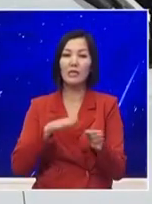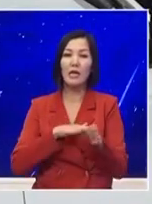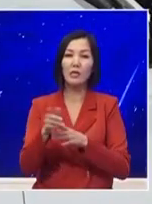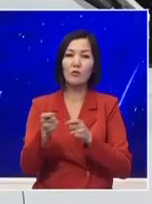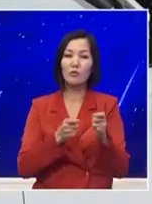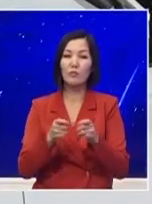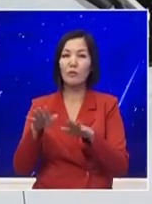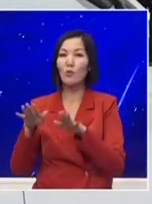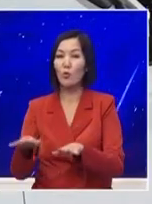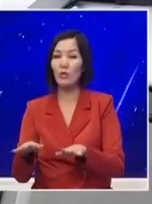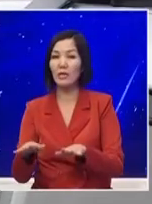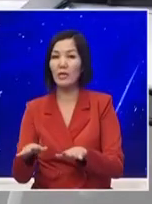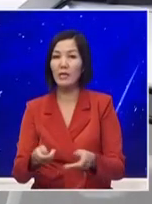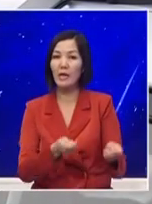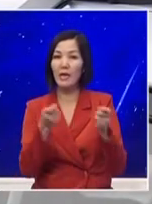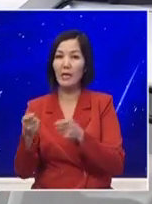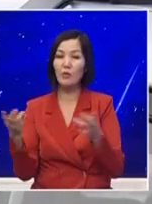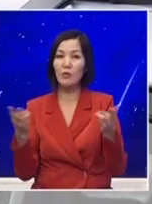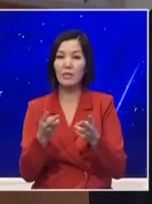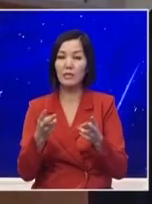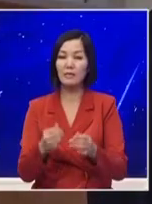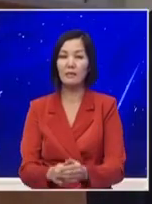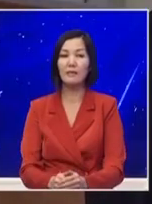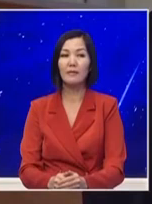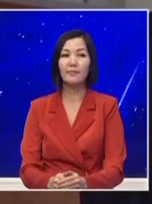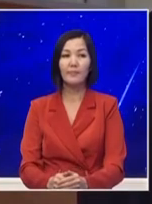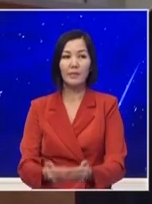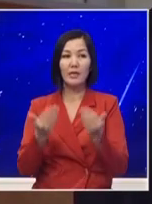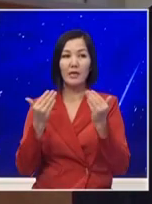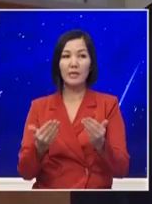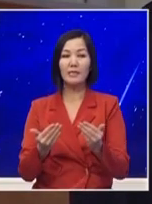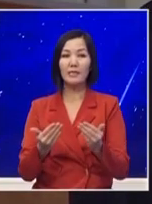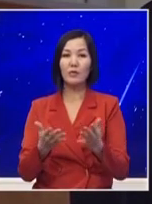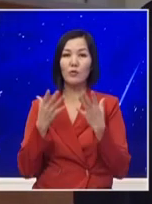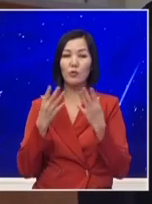белгілеген орындарға ғана төгілуі керектігі көрсетілген. Енді қазіргі төгіп атқан бізде